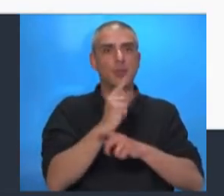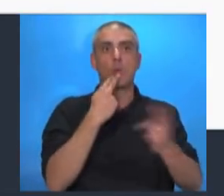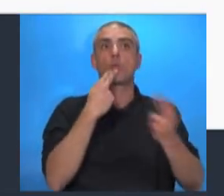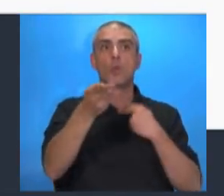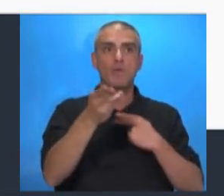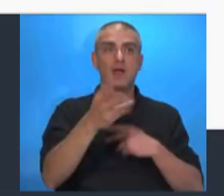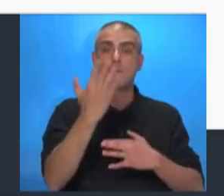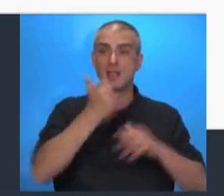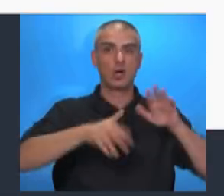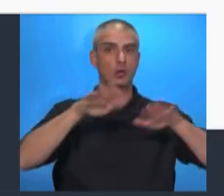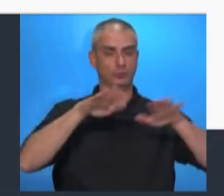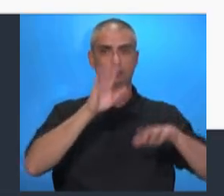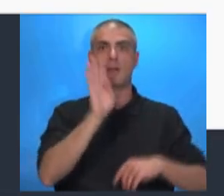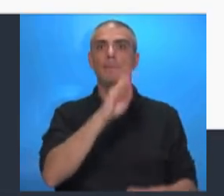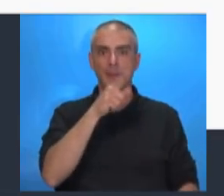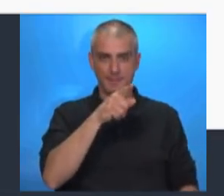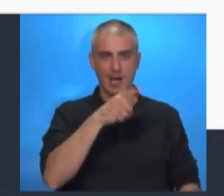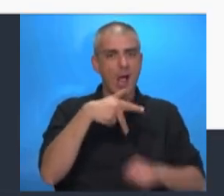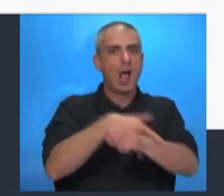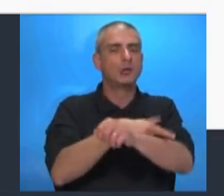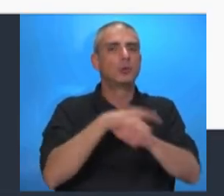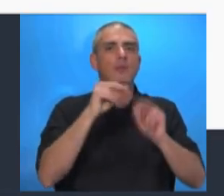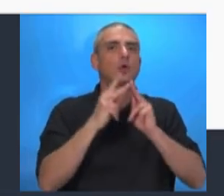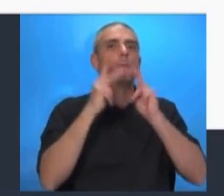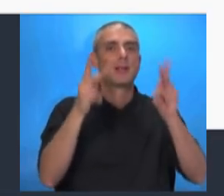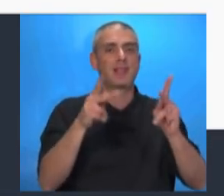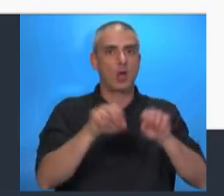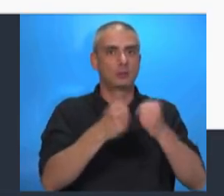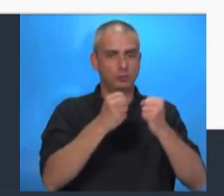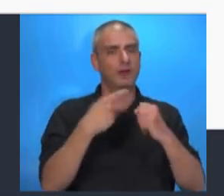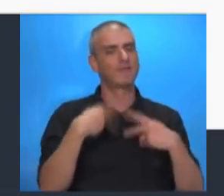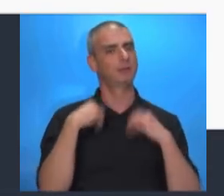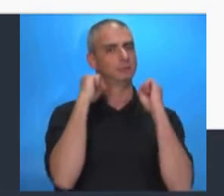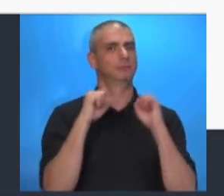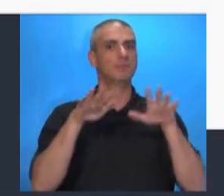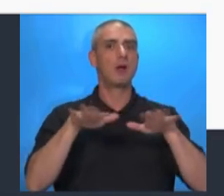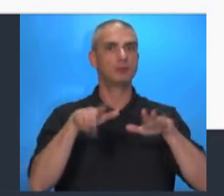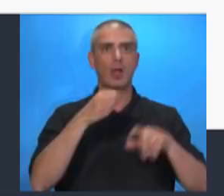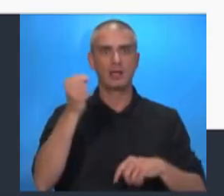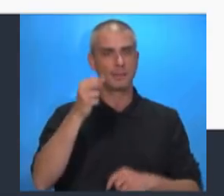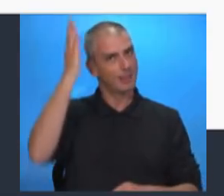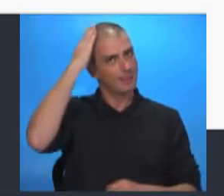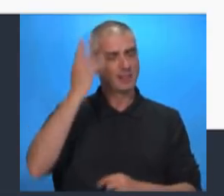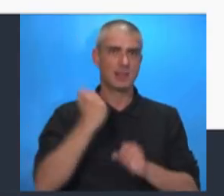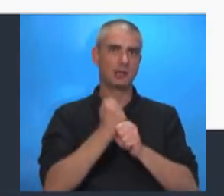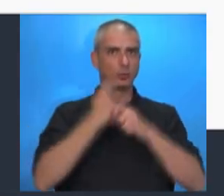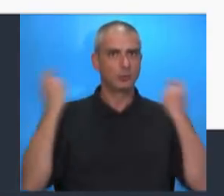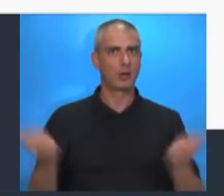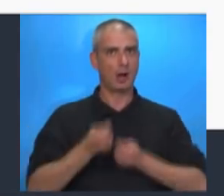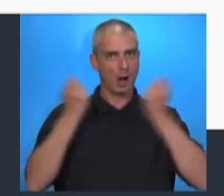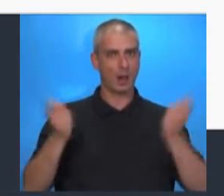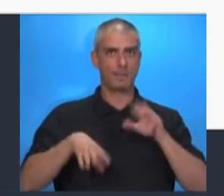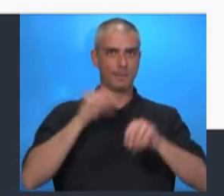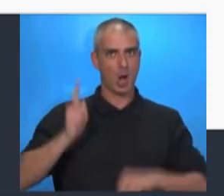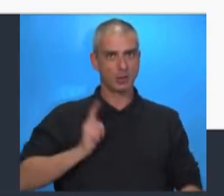בזמן שראש הממשלה נתניהו עסוק בפתרון המשבר ועיצוב ממשלת הימין, בנט עסוק בקמפיין בחירות אישי,